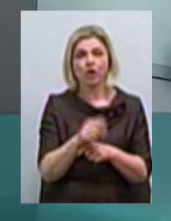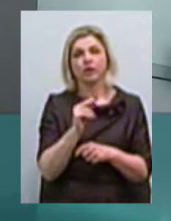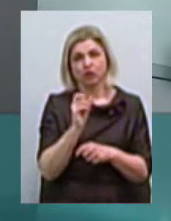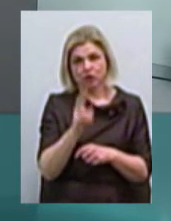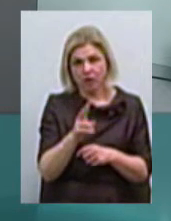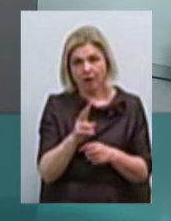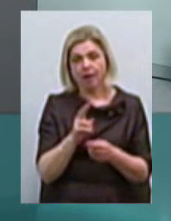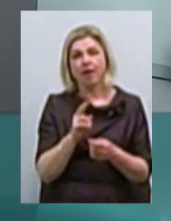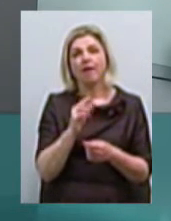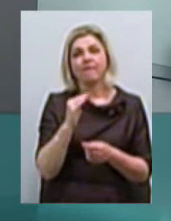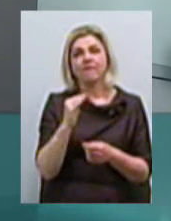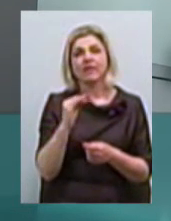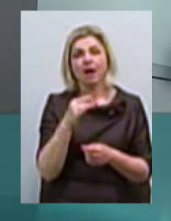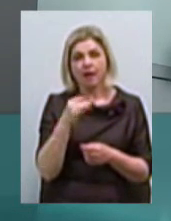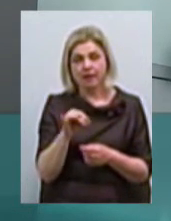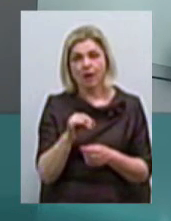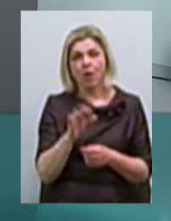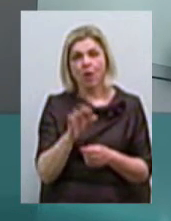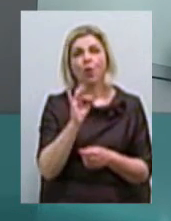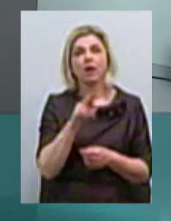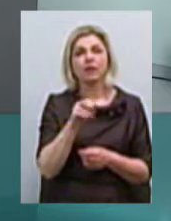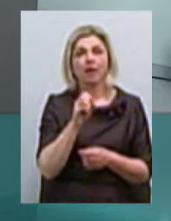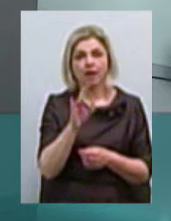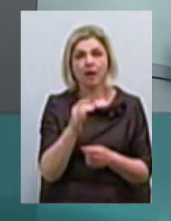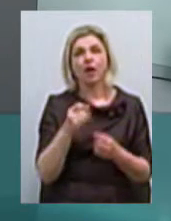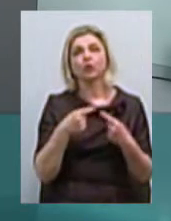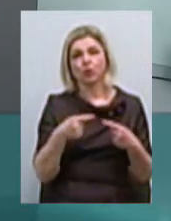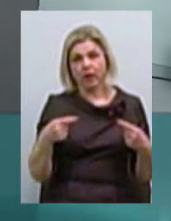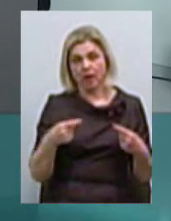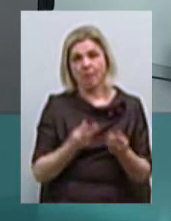чеки, прибуткові касові ордери та інші платіжні документи.